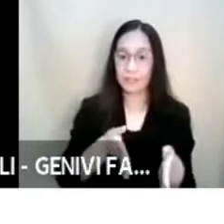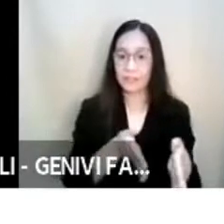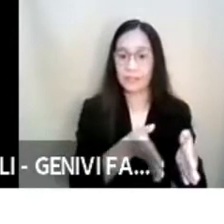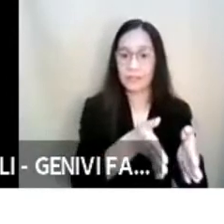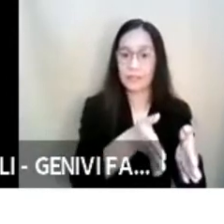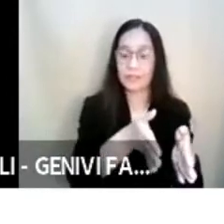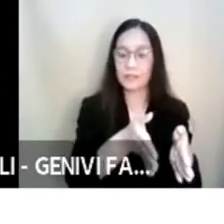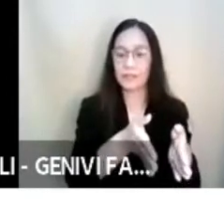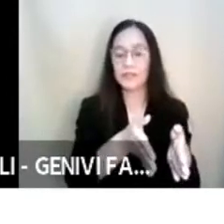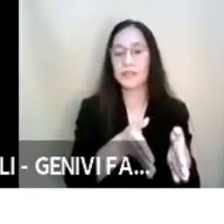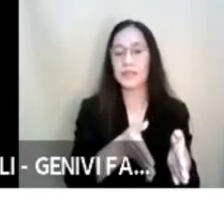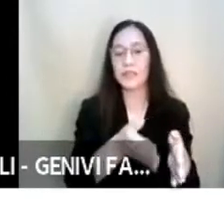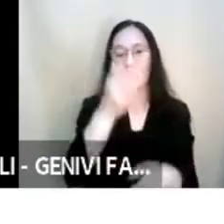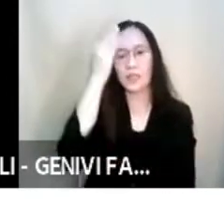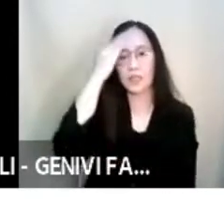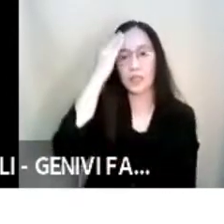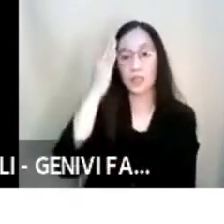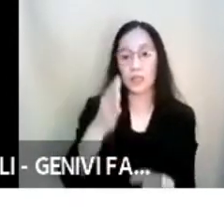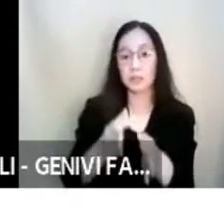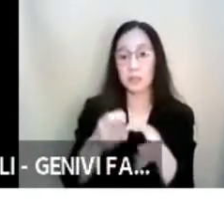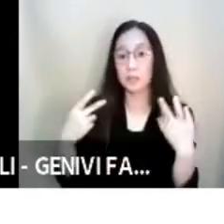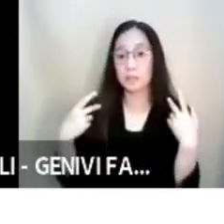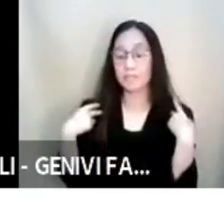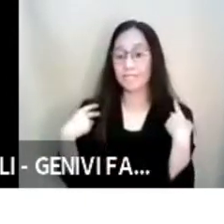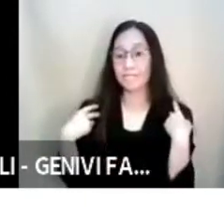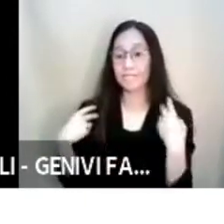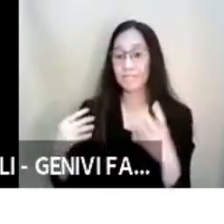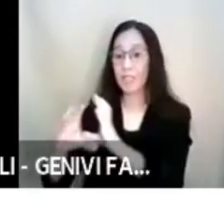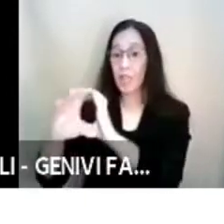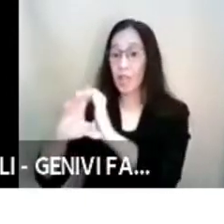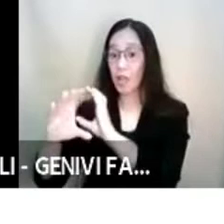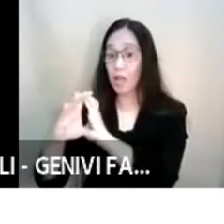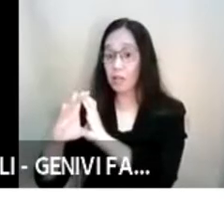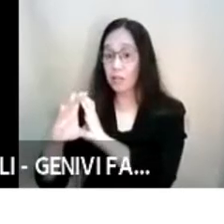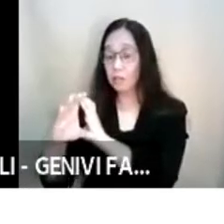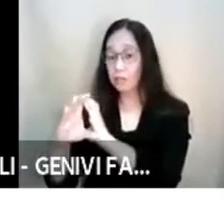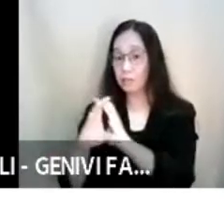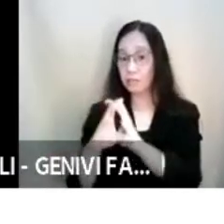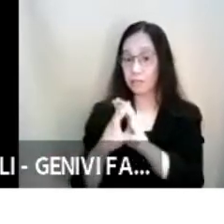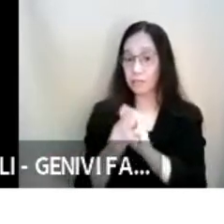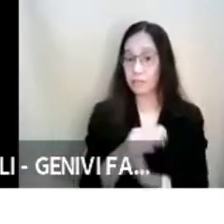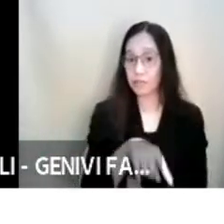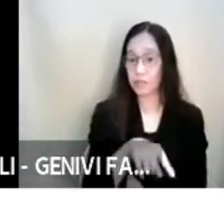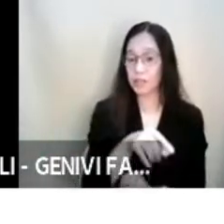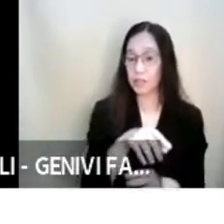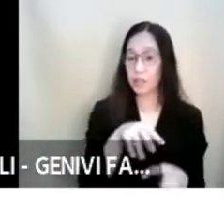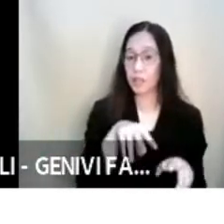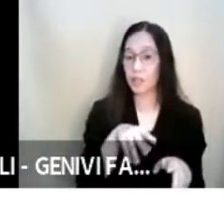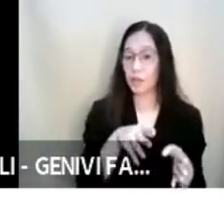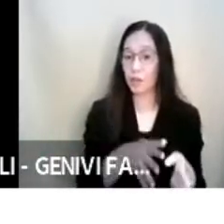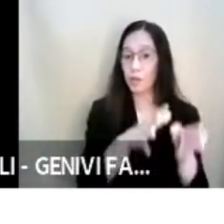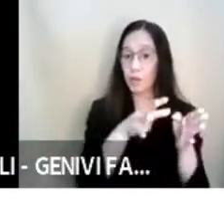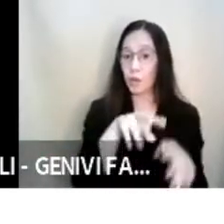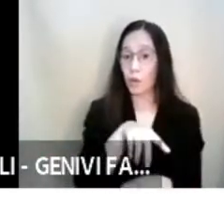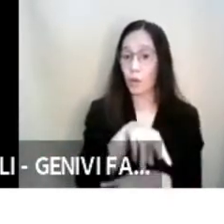example, alam mo na pag mayroong sasakyan na dadating, pupunta ka sa gilid, dun ka maglalakad. That's a very important